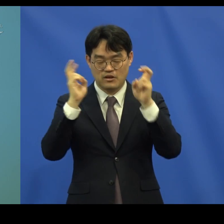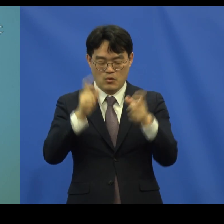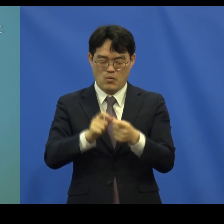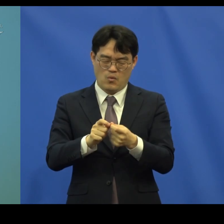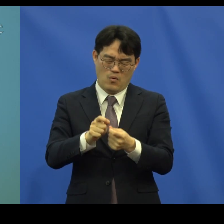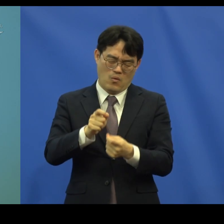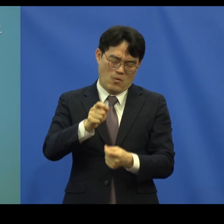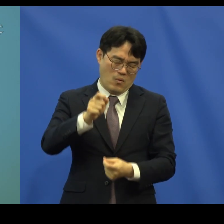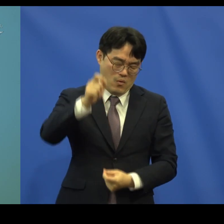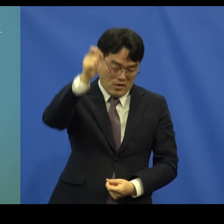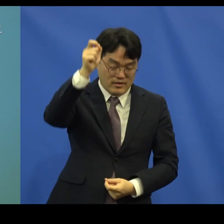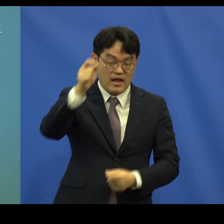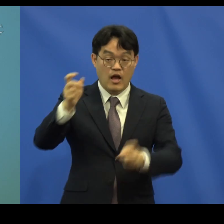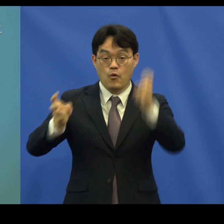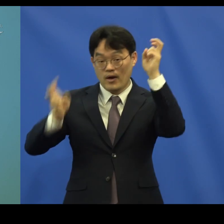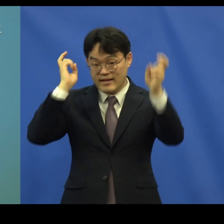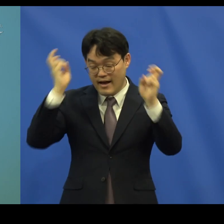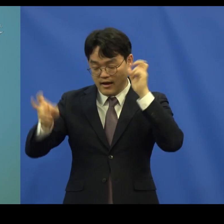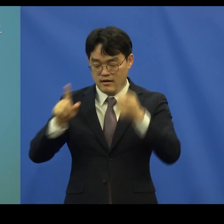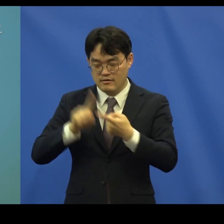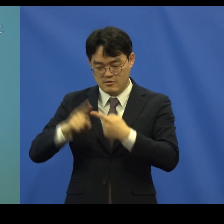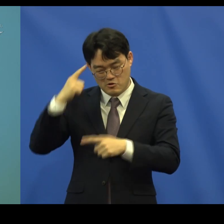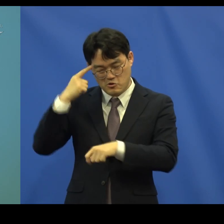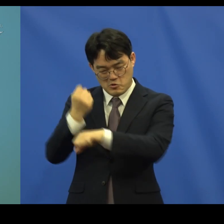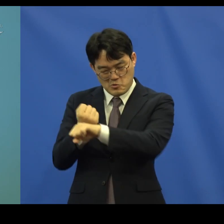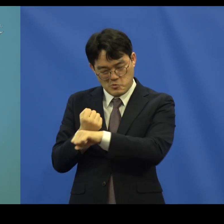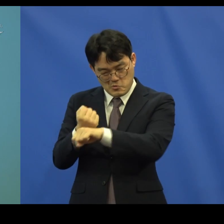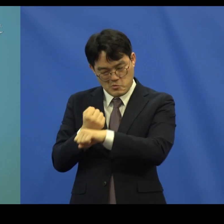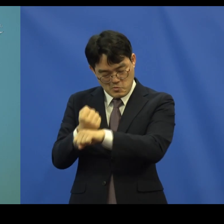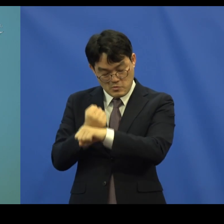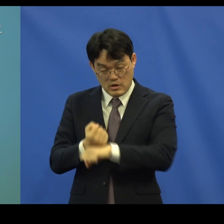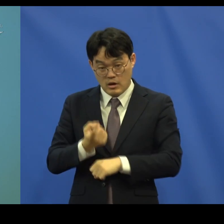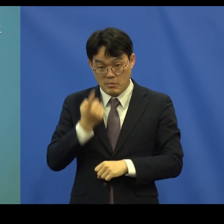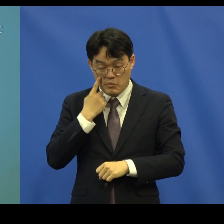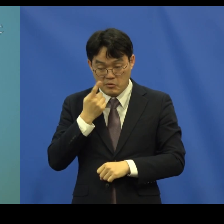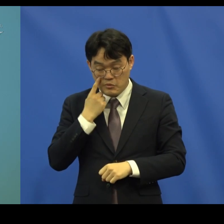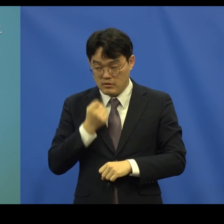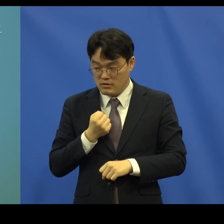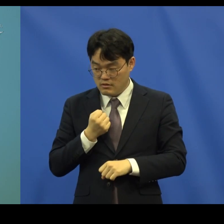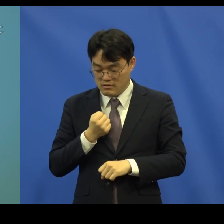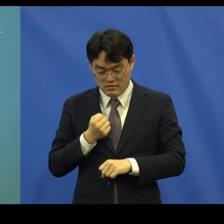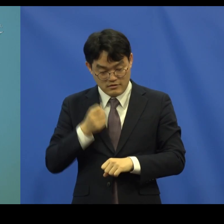기업들을 다시 연구하려고 들어가 보니까 그 기업들이 이미 없어져 버렸어요.